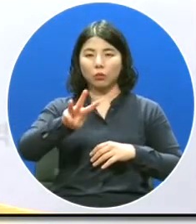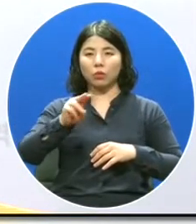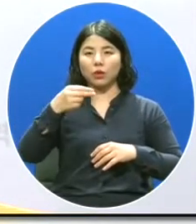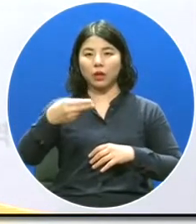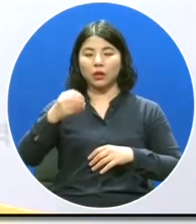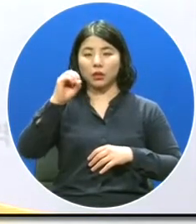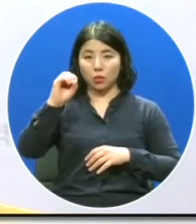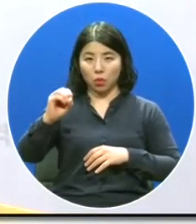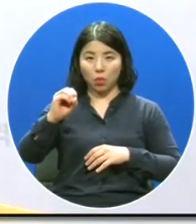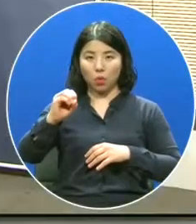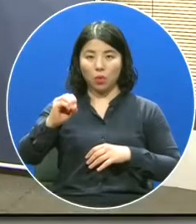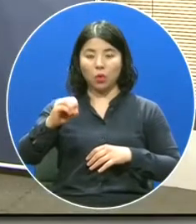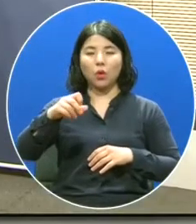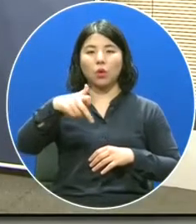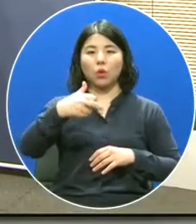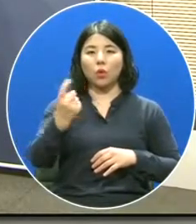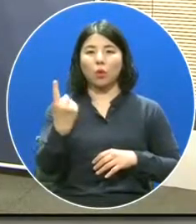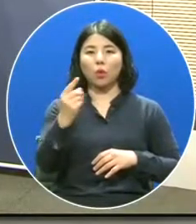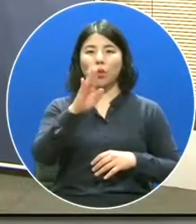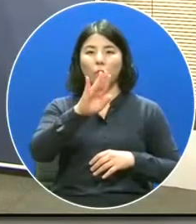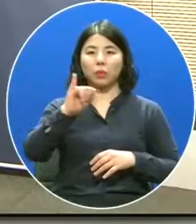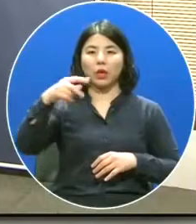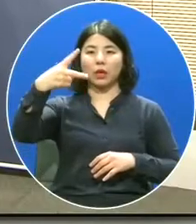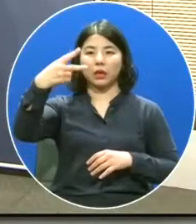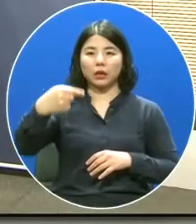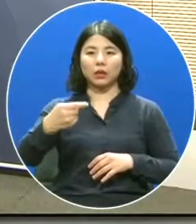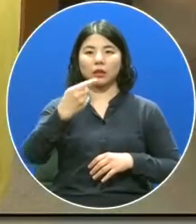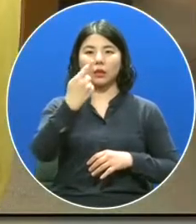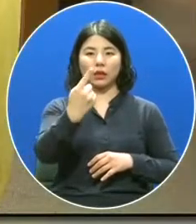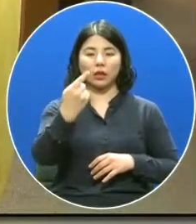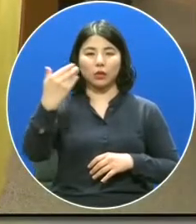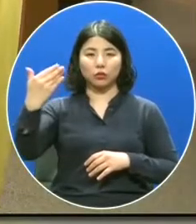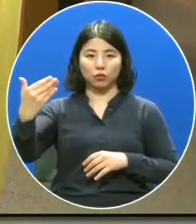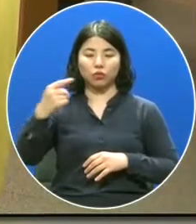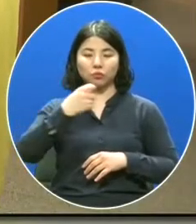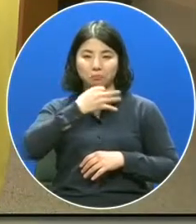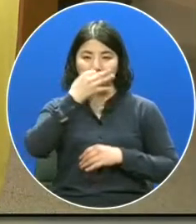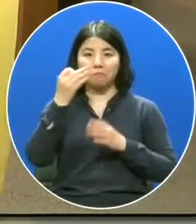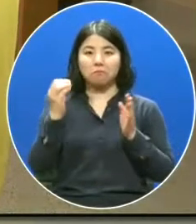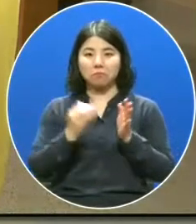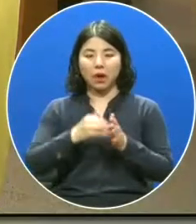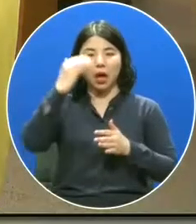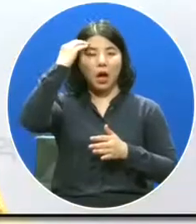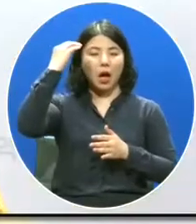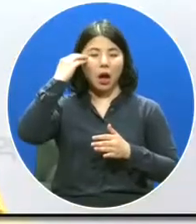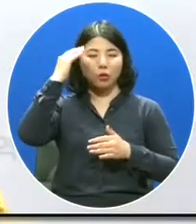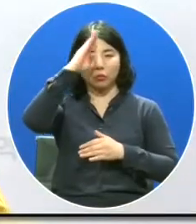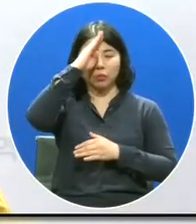세계보건기구에서 공식 명칭을 코비드-19로 정함에 따라 지난 2월 12일